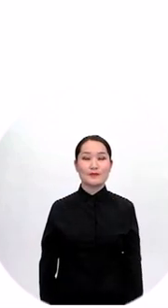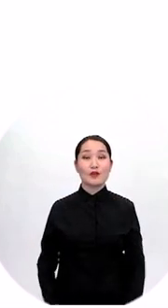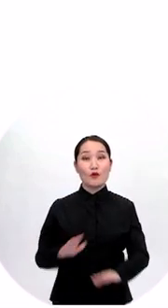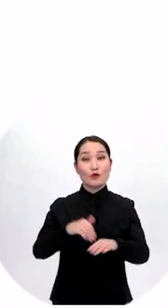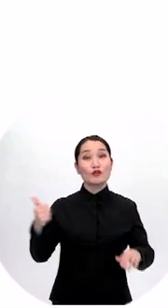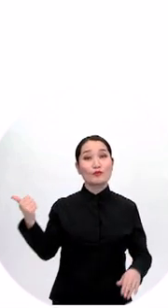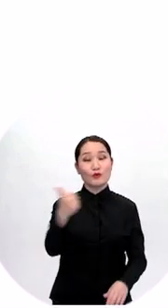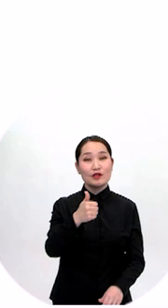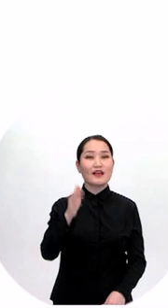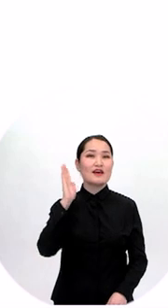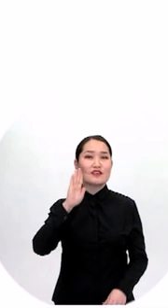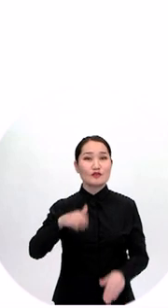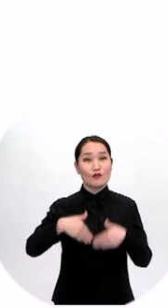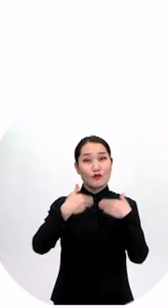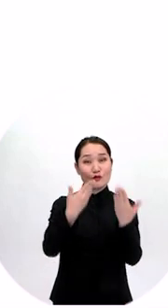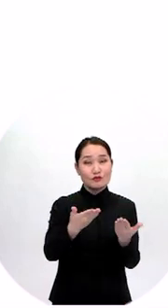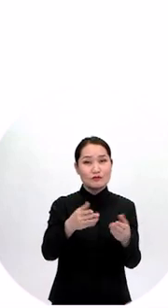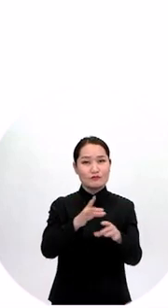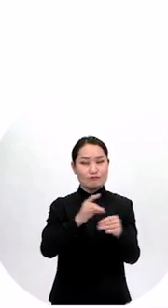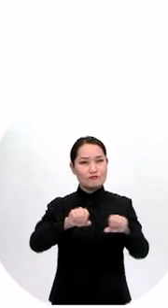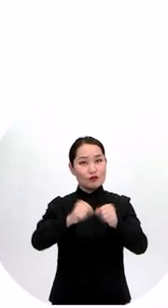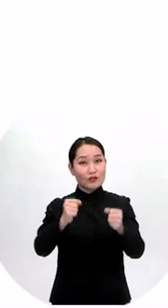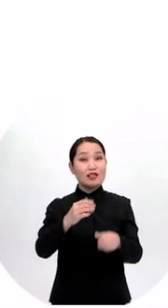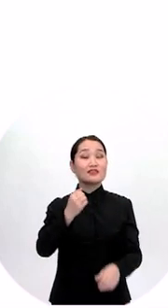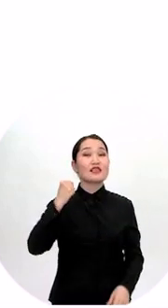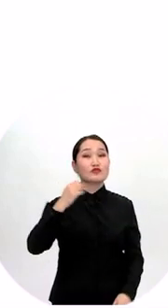Хүүхэд бүр ихийнхэн өгсөн сумыг хуулж чадсан уу?